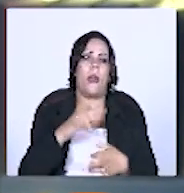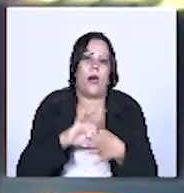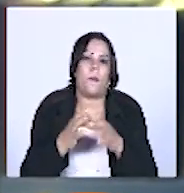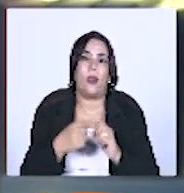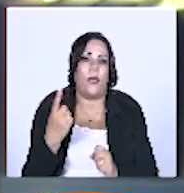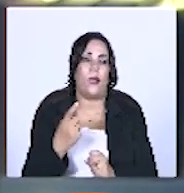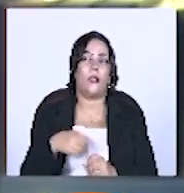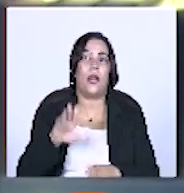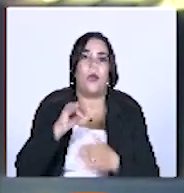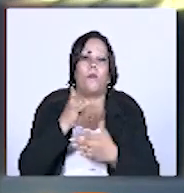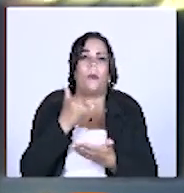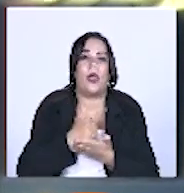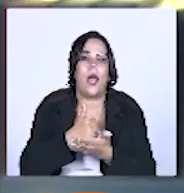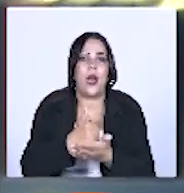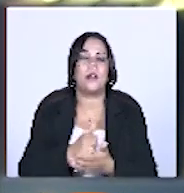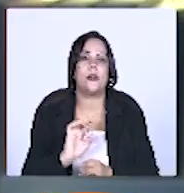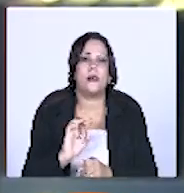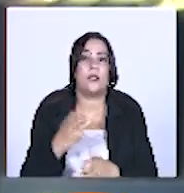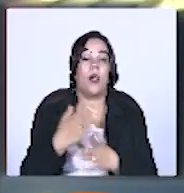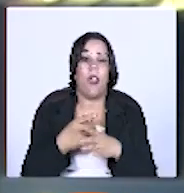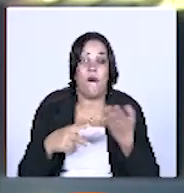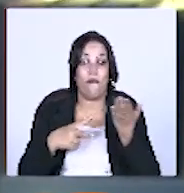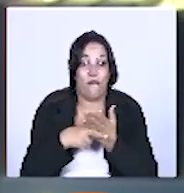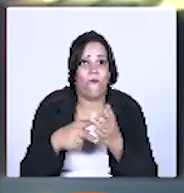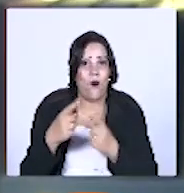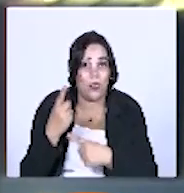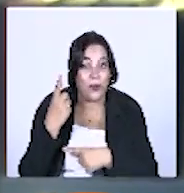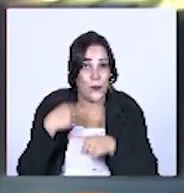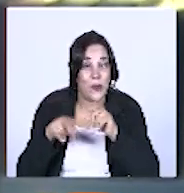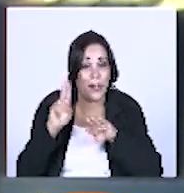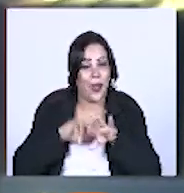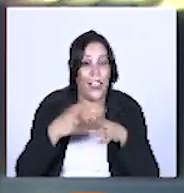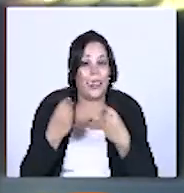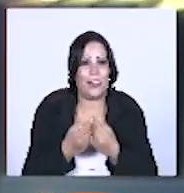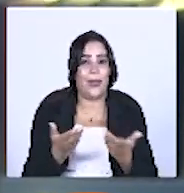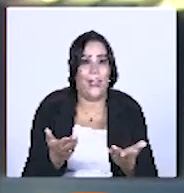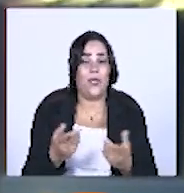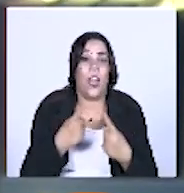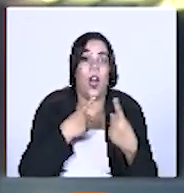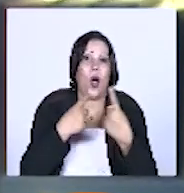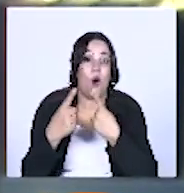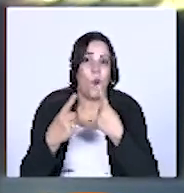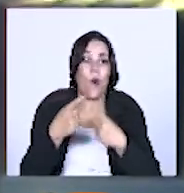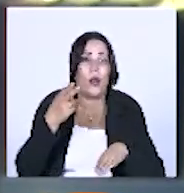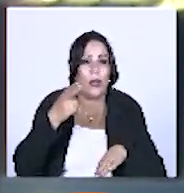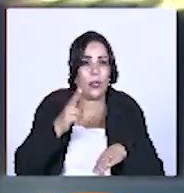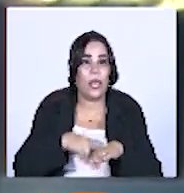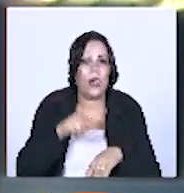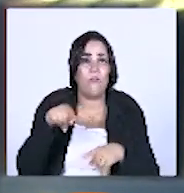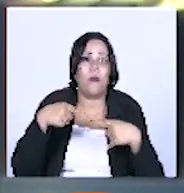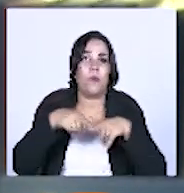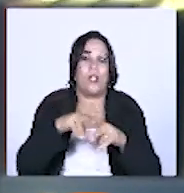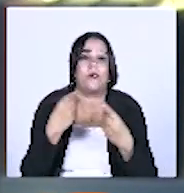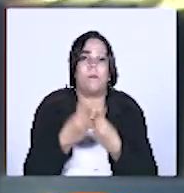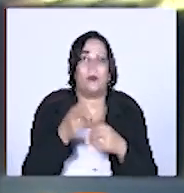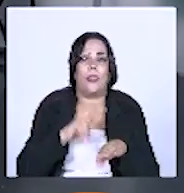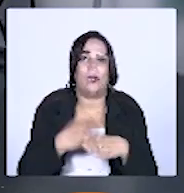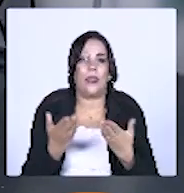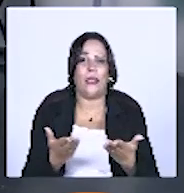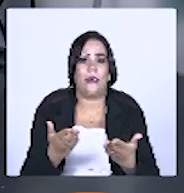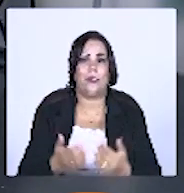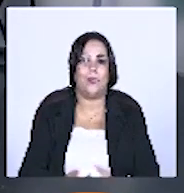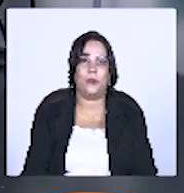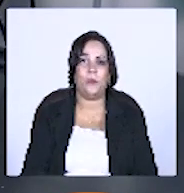اساسيه اسمحوا لنا نخرج لفاصل ونعود الى حوار اخر في سياق اخر